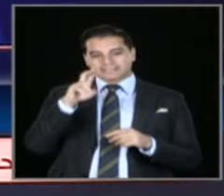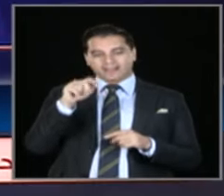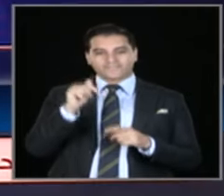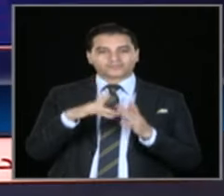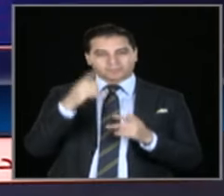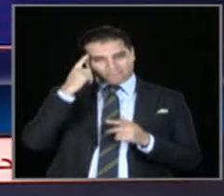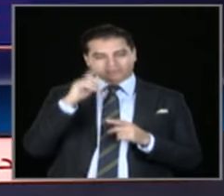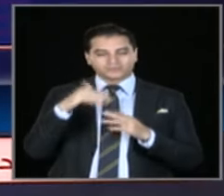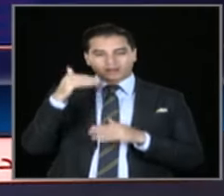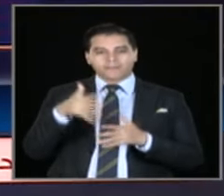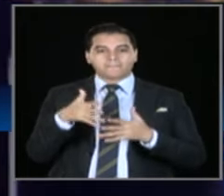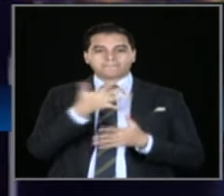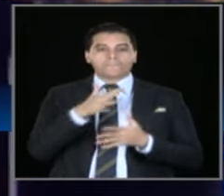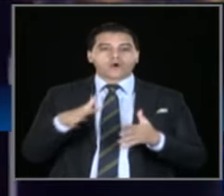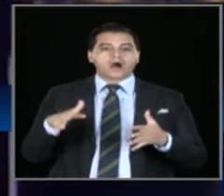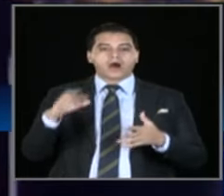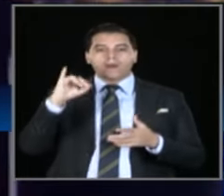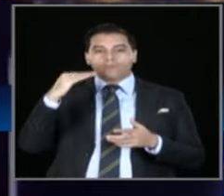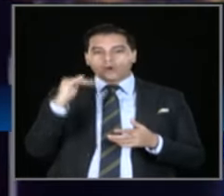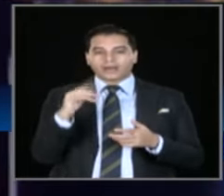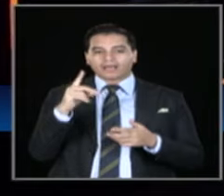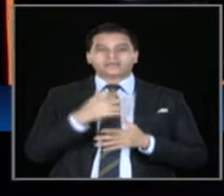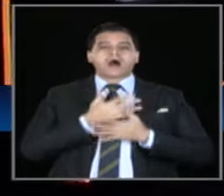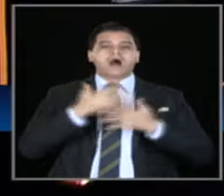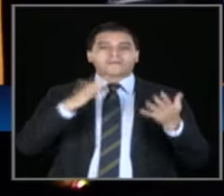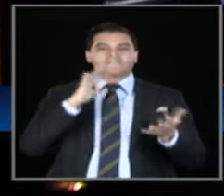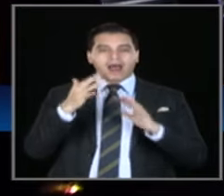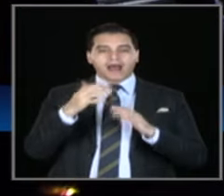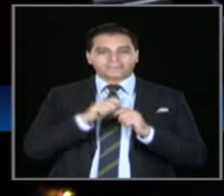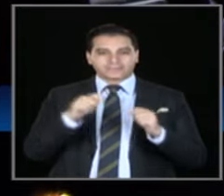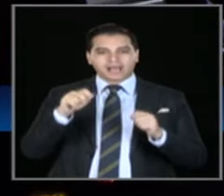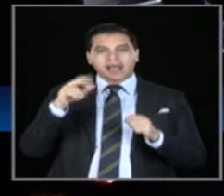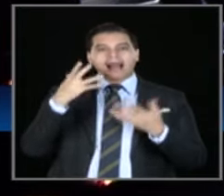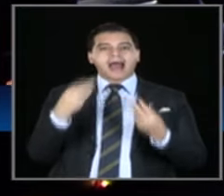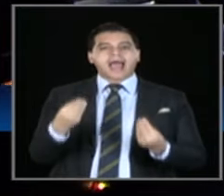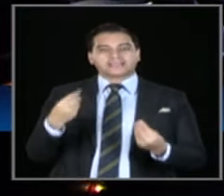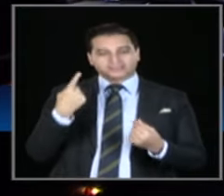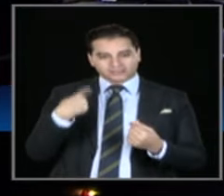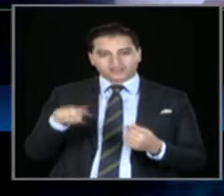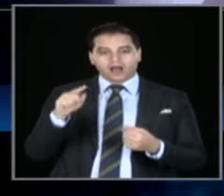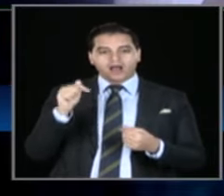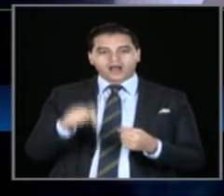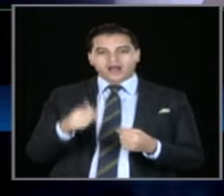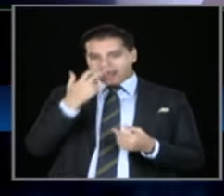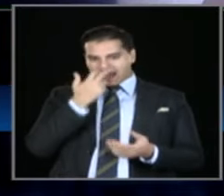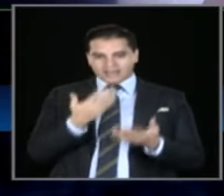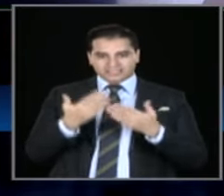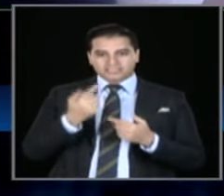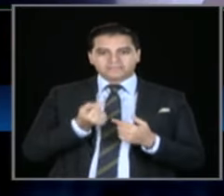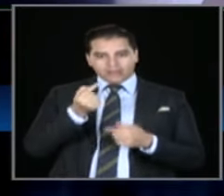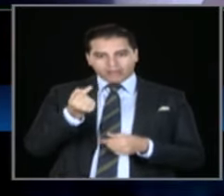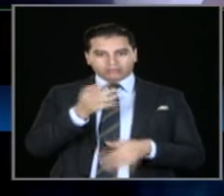هو أكبر محيط في العالم من حيث المساحة؟ المحيط الهادي. صح. ملك مصري قديم أول من دعا لعبادة الإله